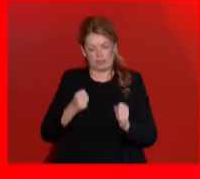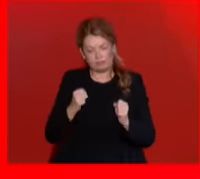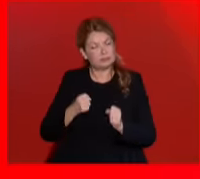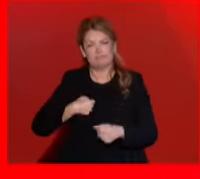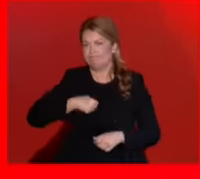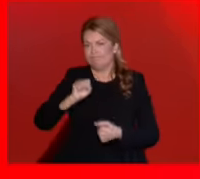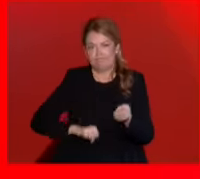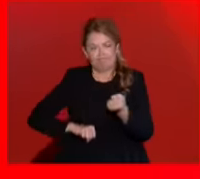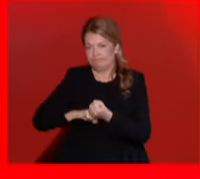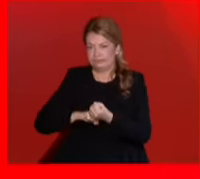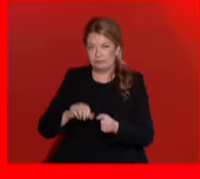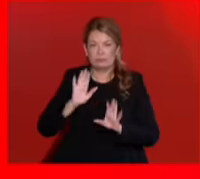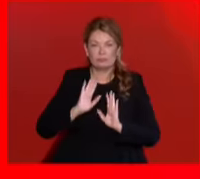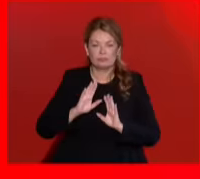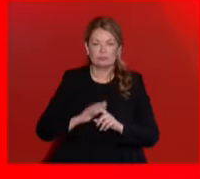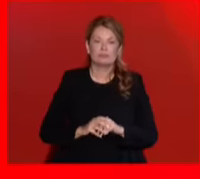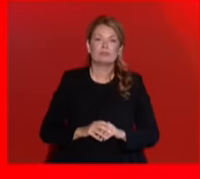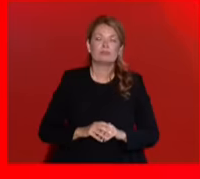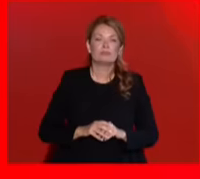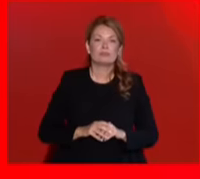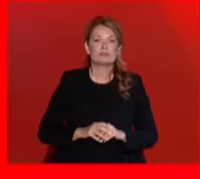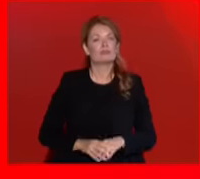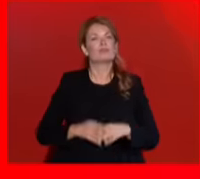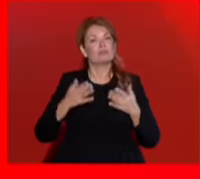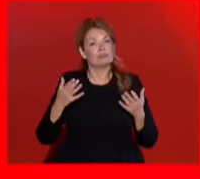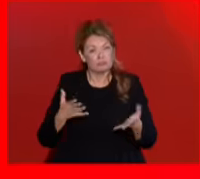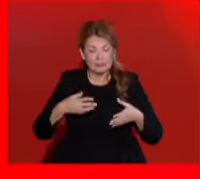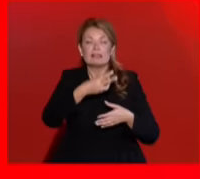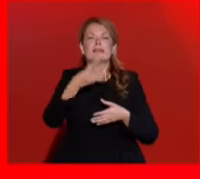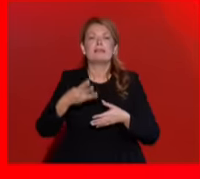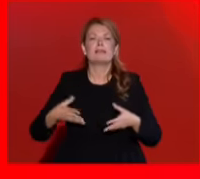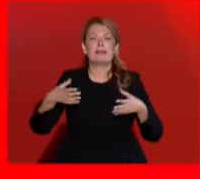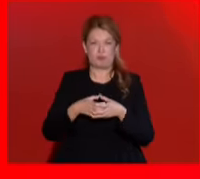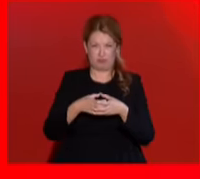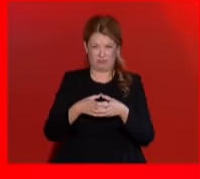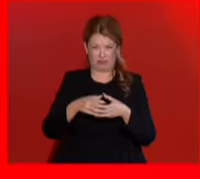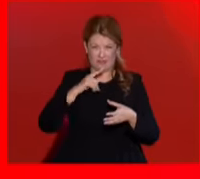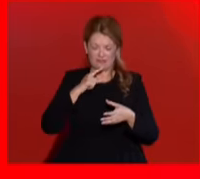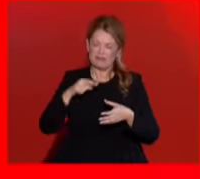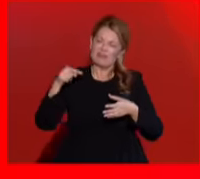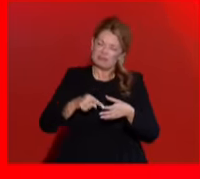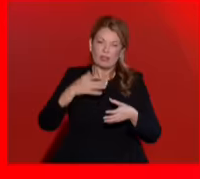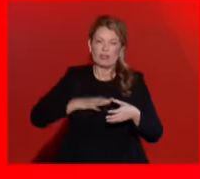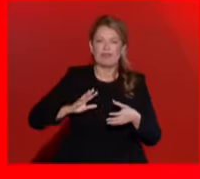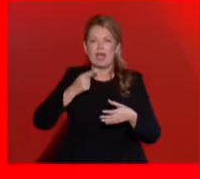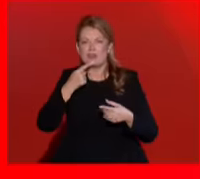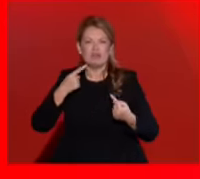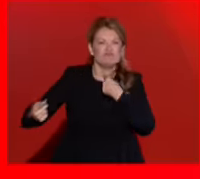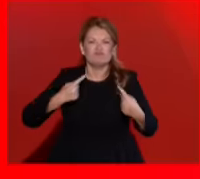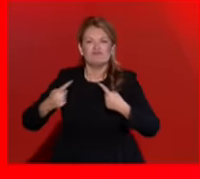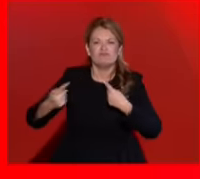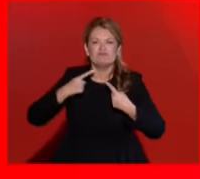δε τολμήσει να στερήσει από το ΣΥΡΙΖΑ τη θέση της αξιωματικής